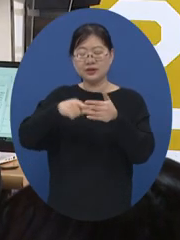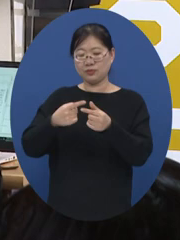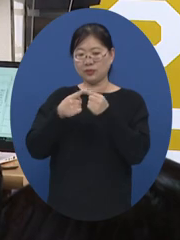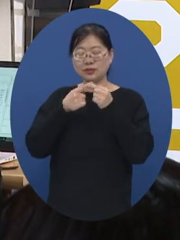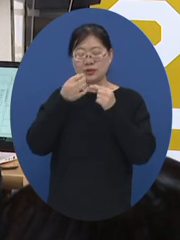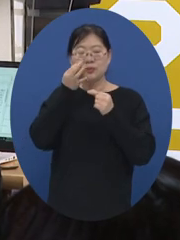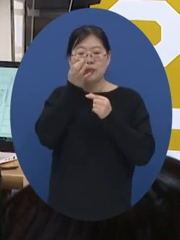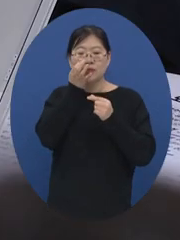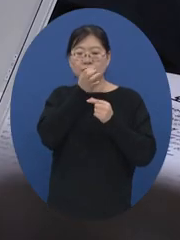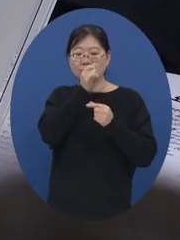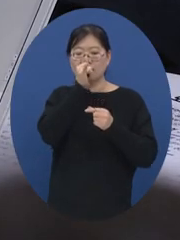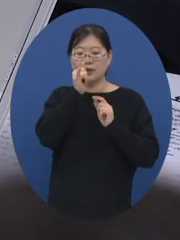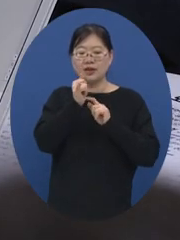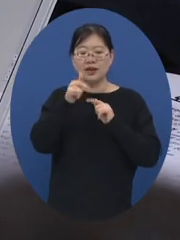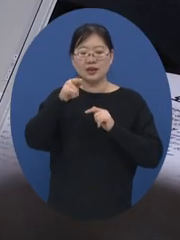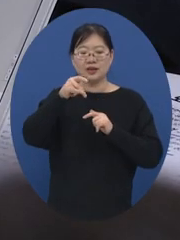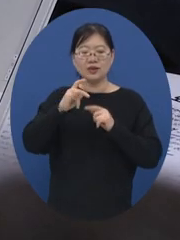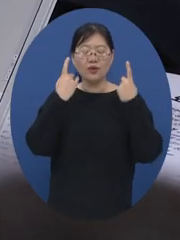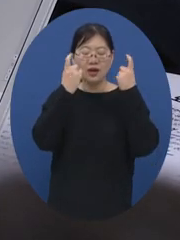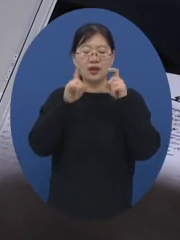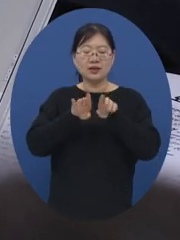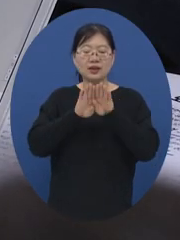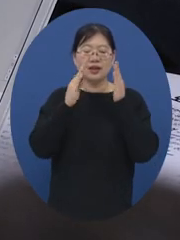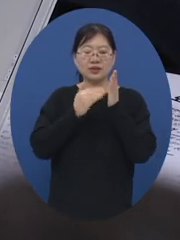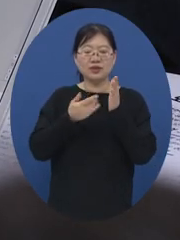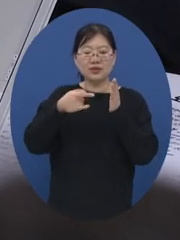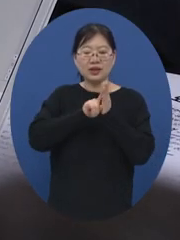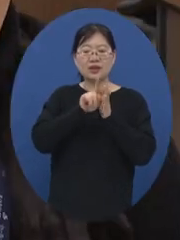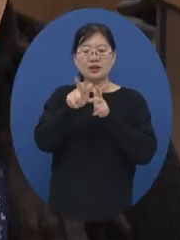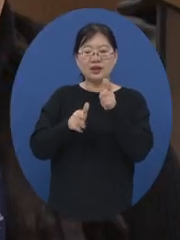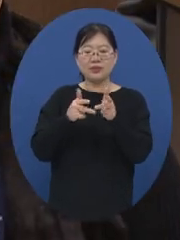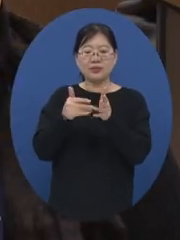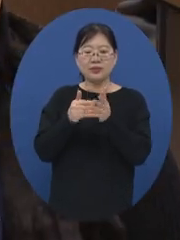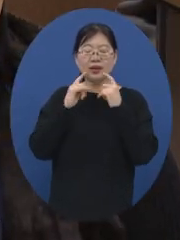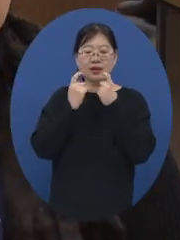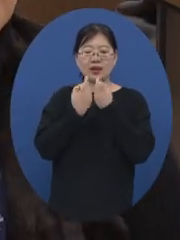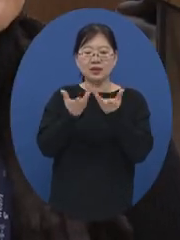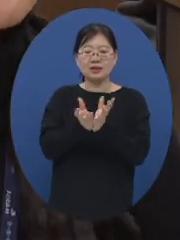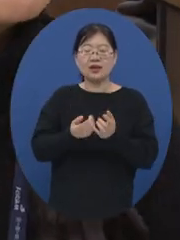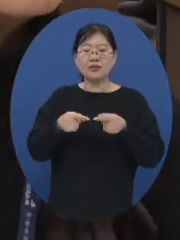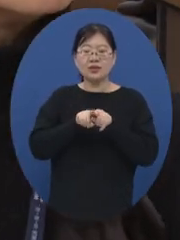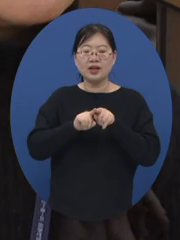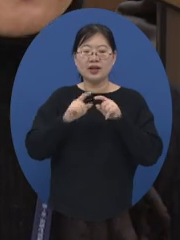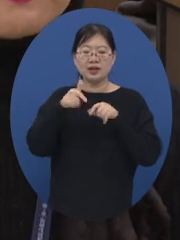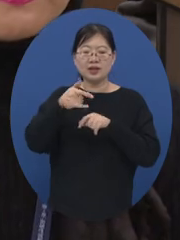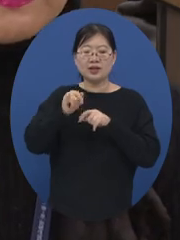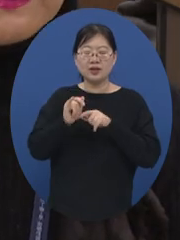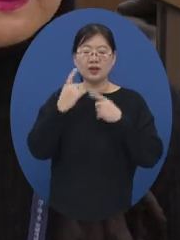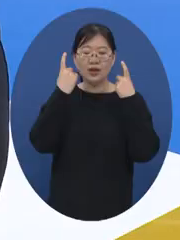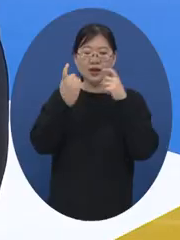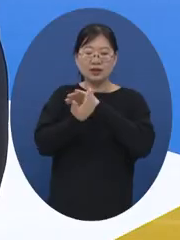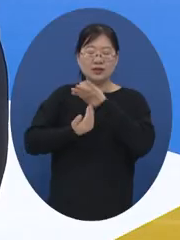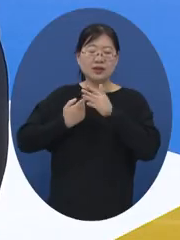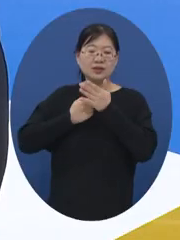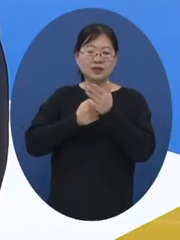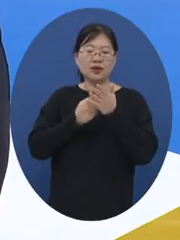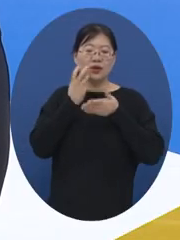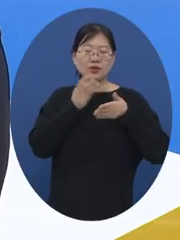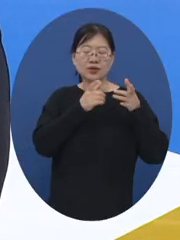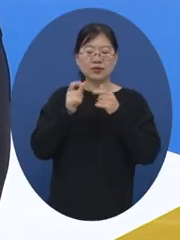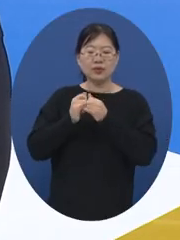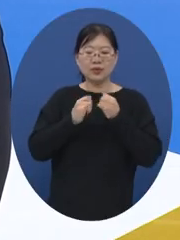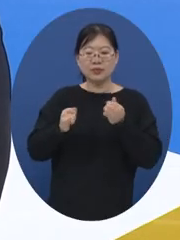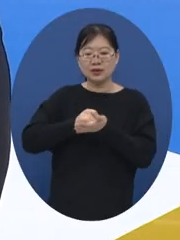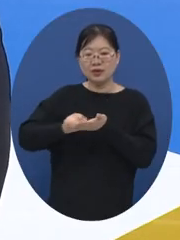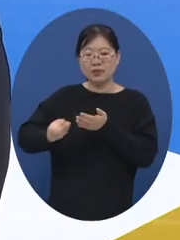사업들 중첫 번째로 꼽은 건 개성 관광 재개를 위한 사업입니다. 민간 단체와 함께 개성 관광 사전 신청,